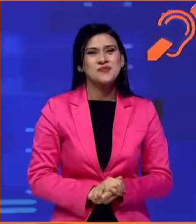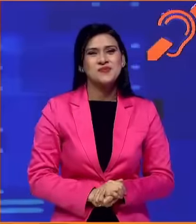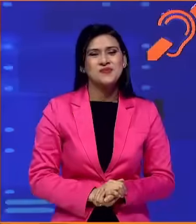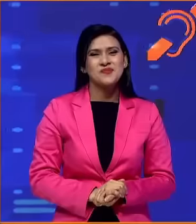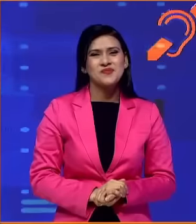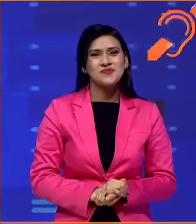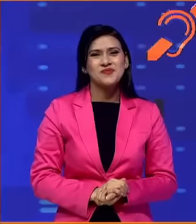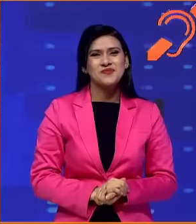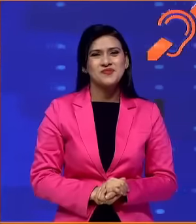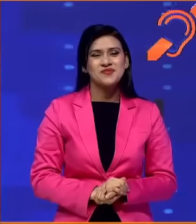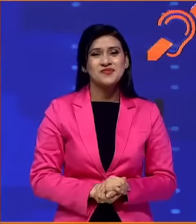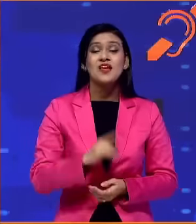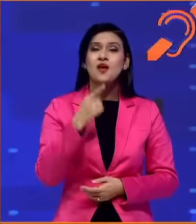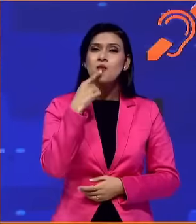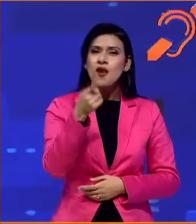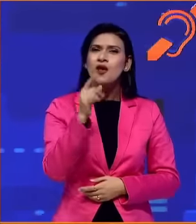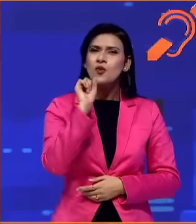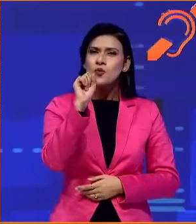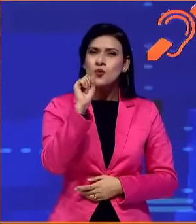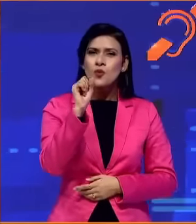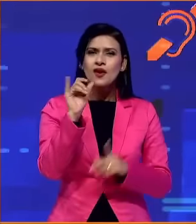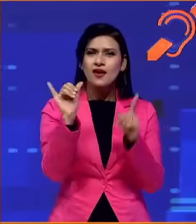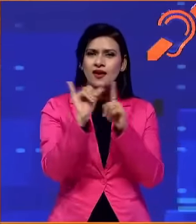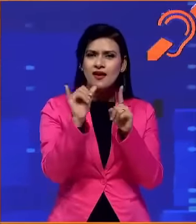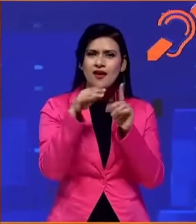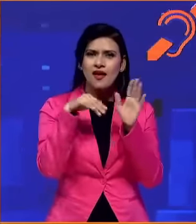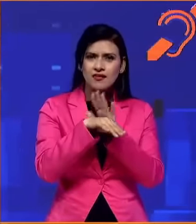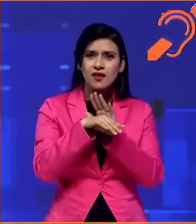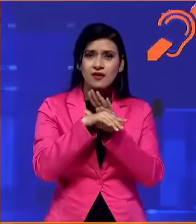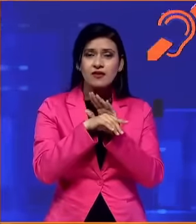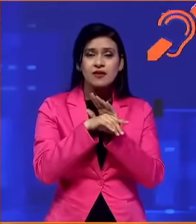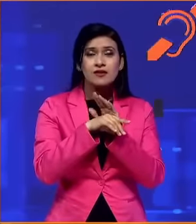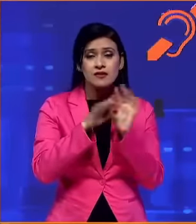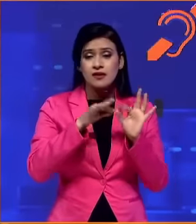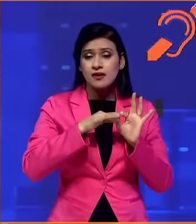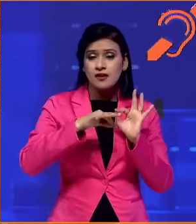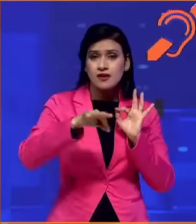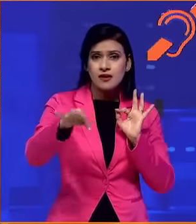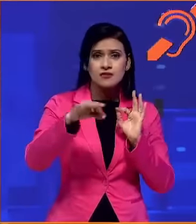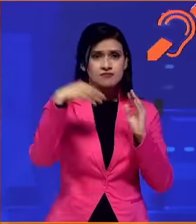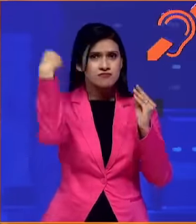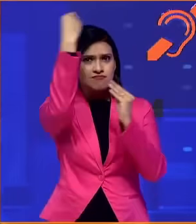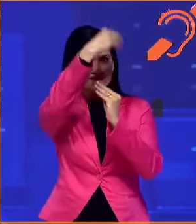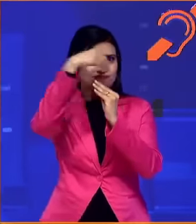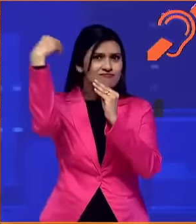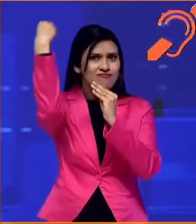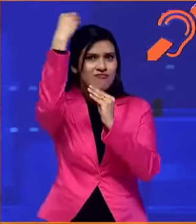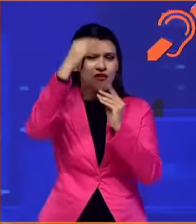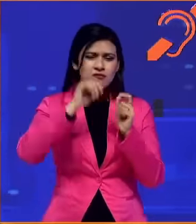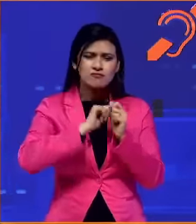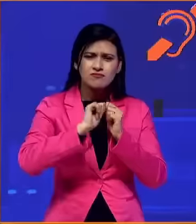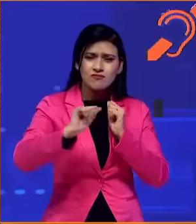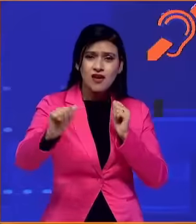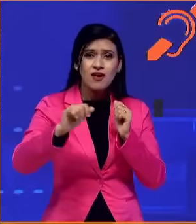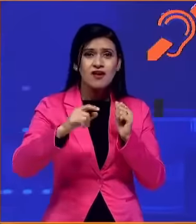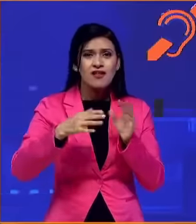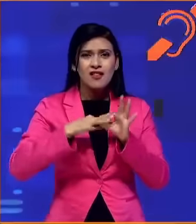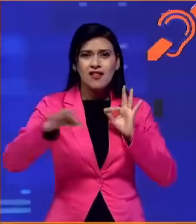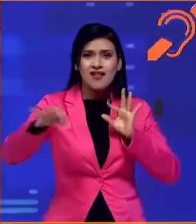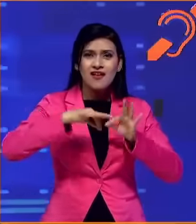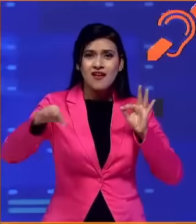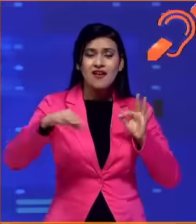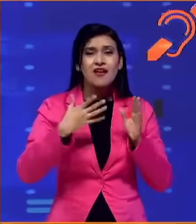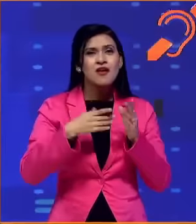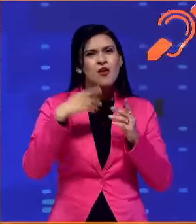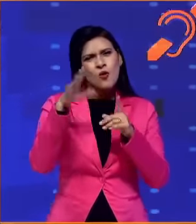महोदय,इंटरनेटपरआपकाएकवीडियोहै जिसमेंआपने मात्र2मिनटमें51मीटरलंबीपगड़ीबांधीहै।इसलिए,मैं चाहूंगाकिआप